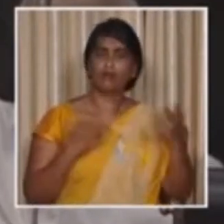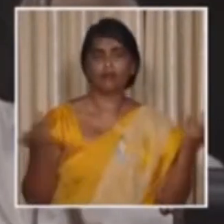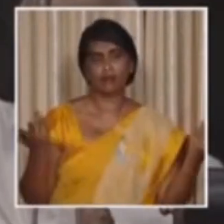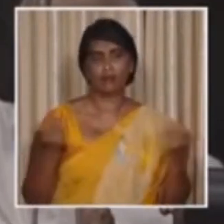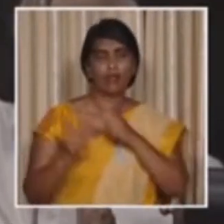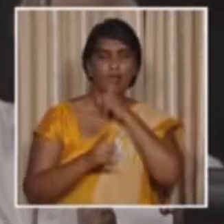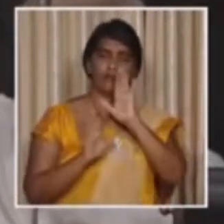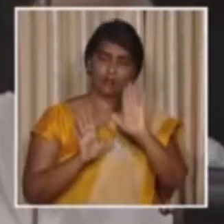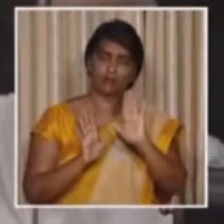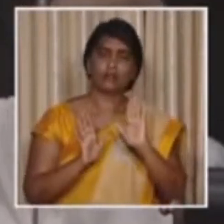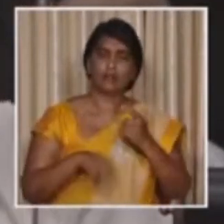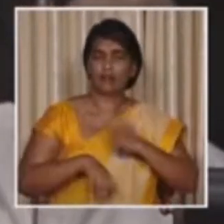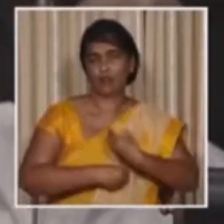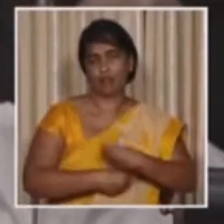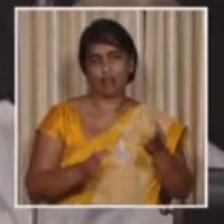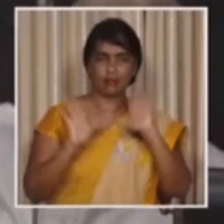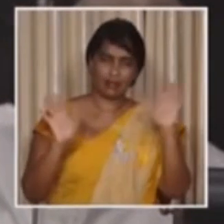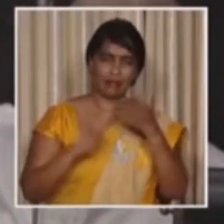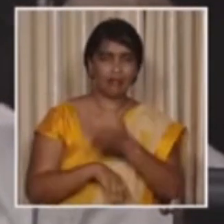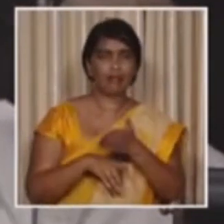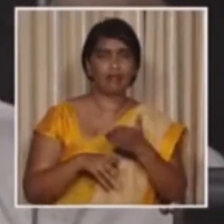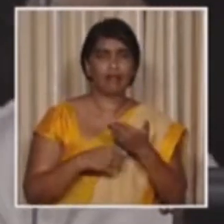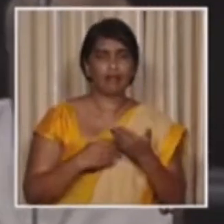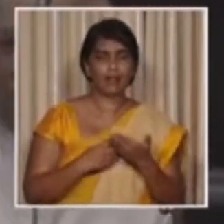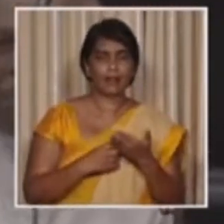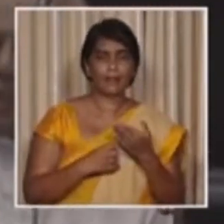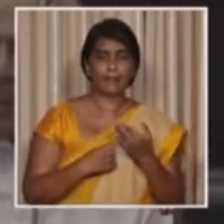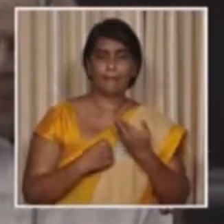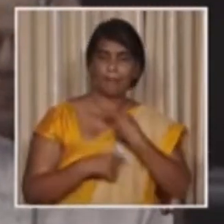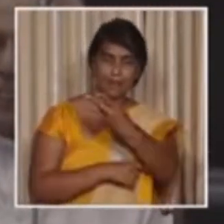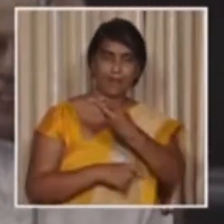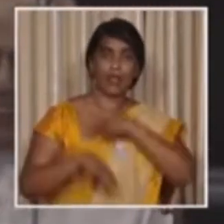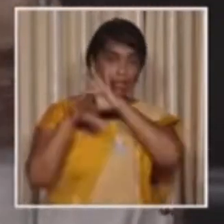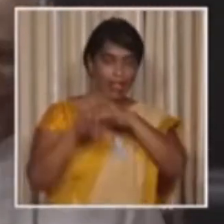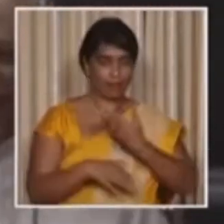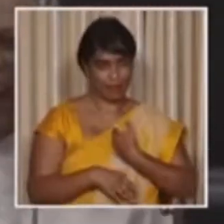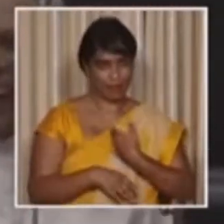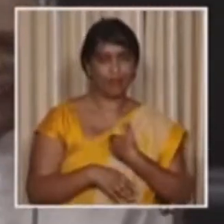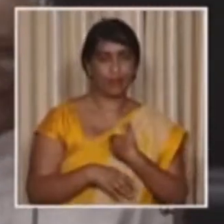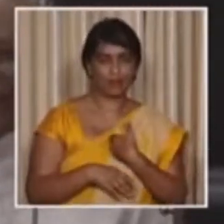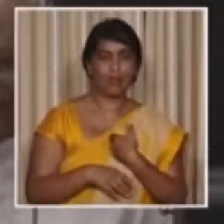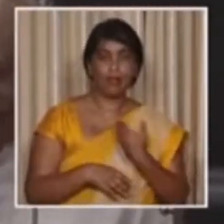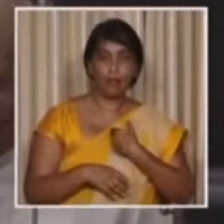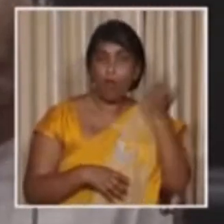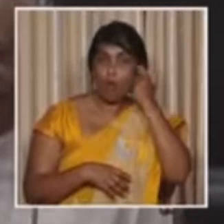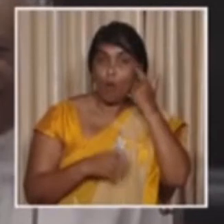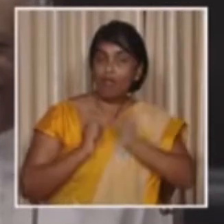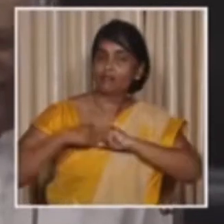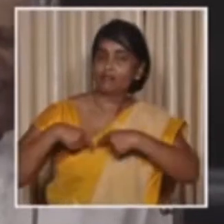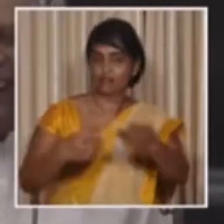එකක් කියන්නම් ජන, මේ කාලේ නාස්ති කරන්න බෑ කියලා. මේගොල්ලෝ මේ මමයි මේගොල්ලෝ ගෙනාවේ, මං මගේ මොලේ ඕක